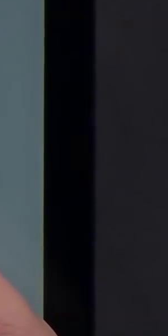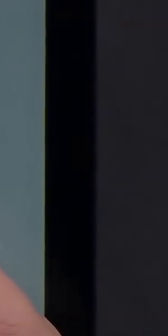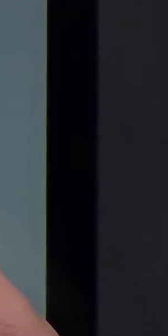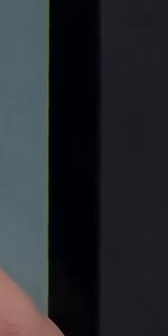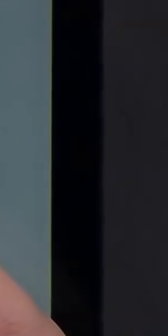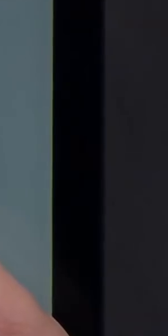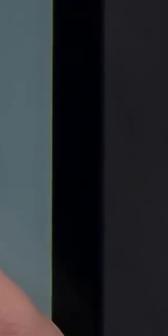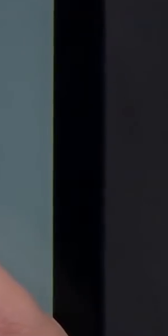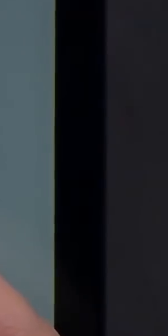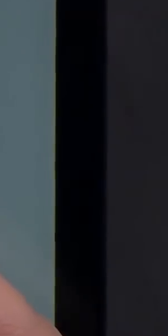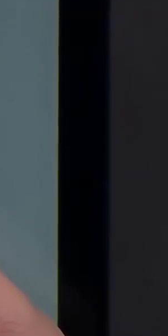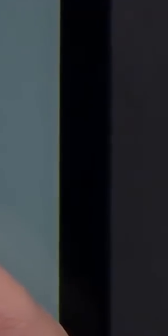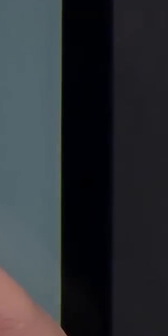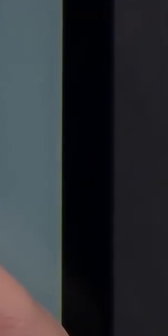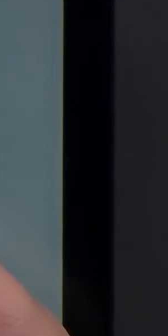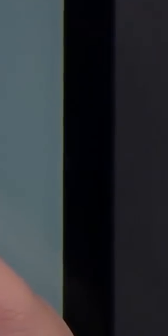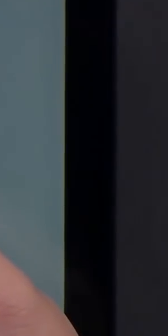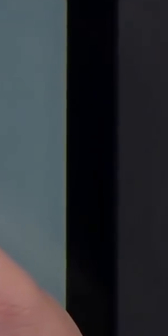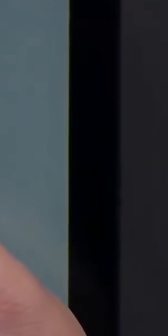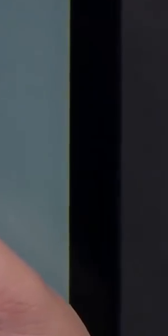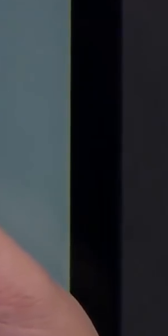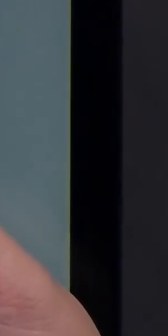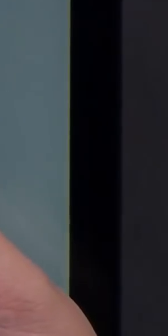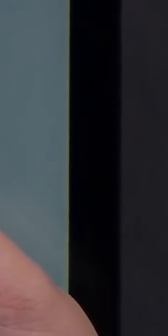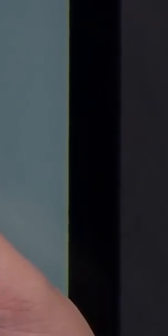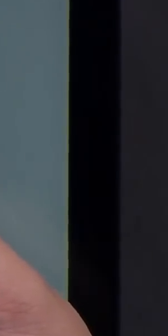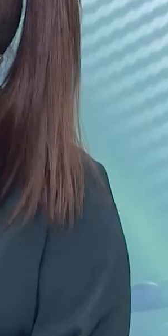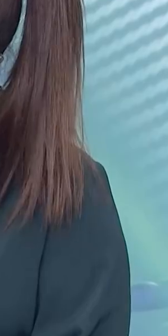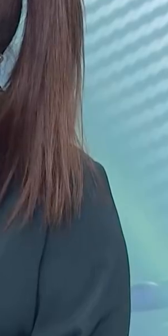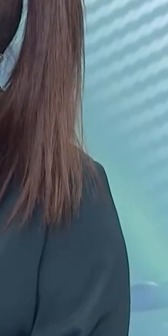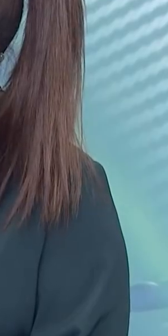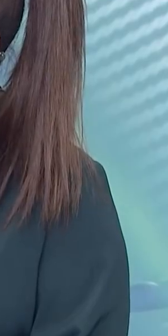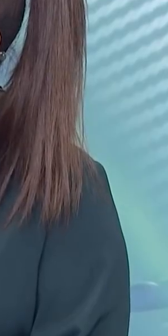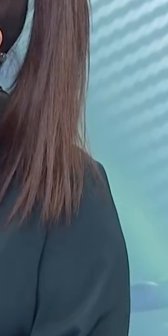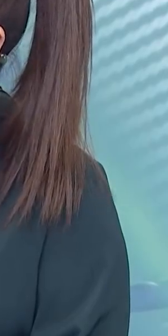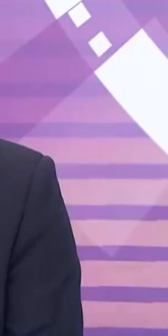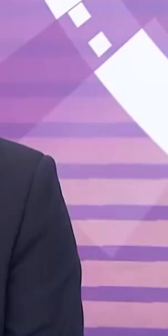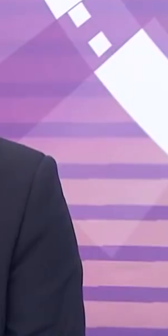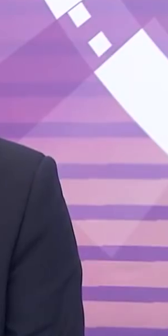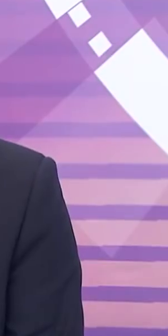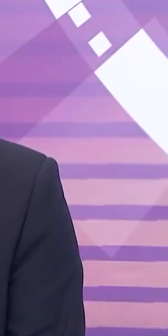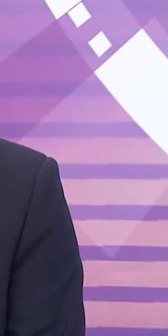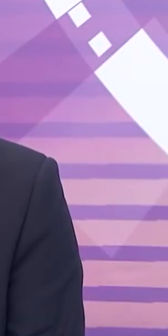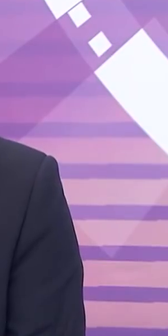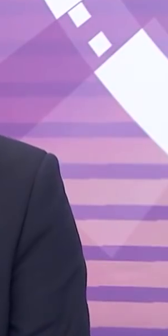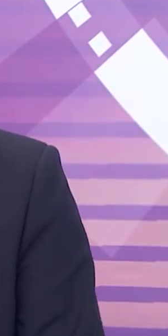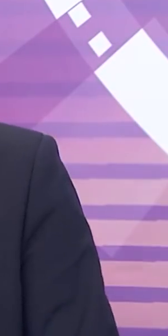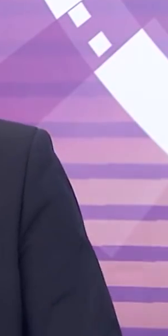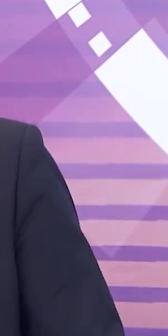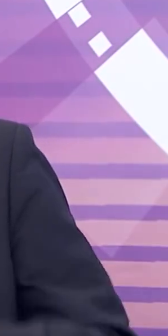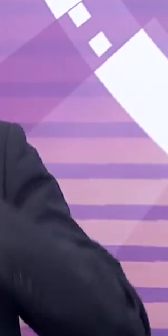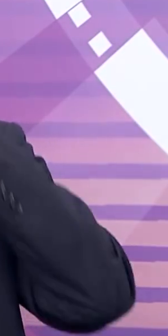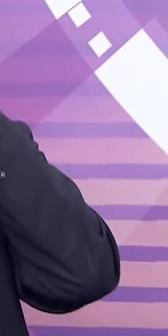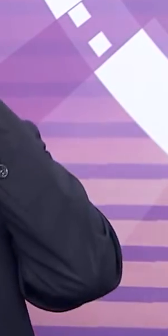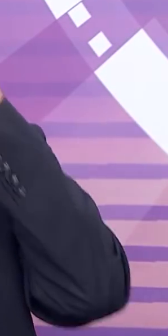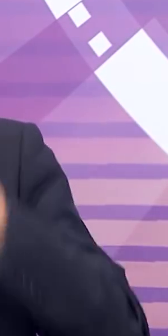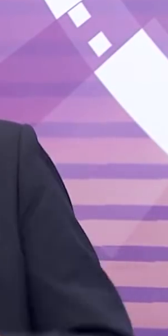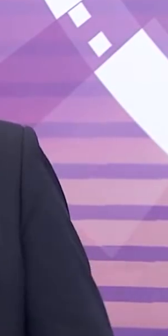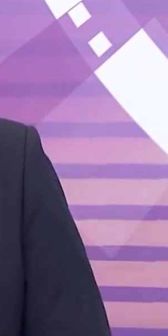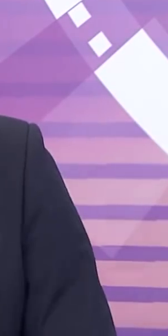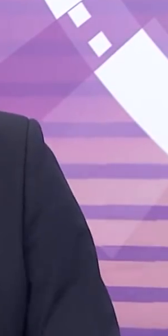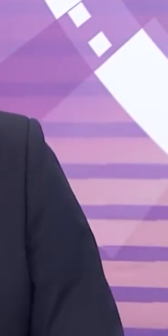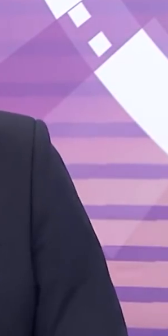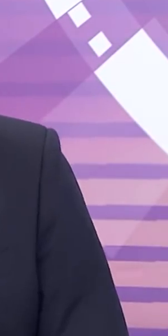灿坚说能应付 Delta 病毒，硬生生的打脸 啊。这个他还是总经理嘞，